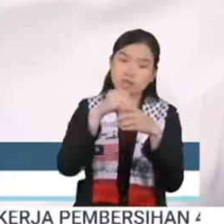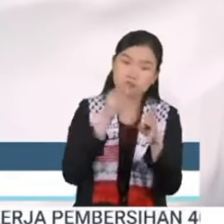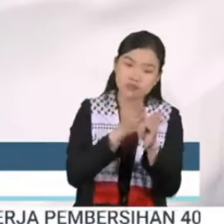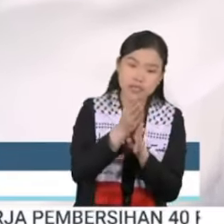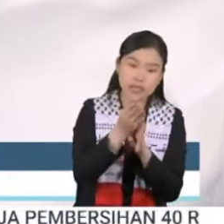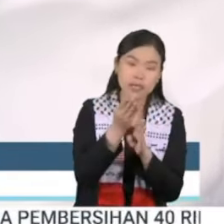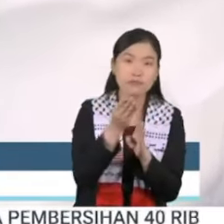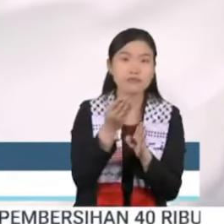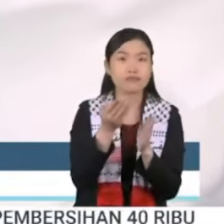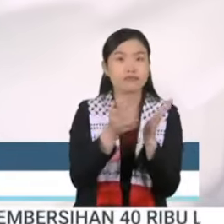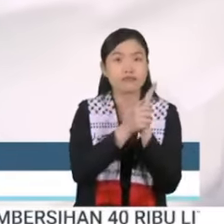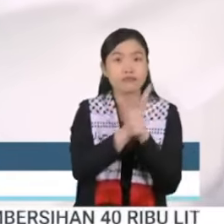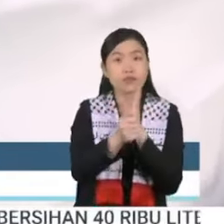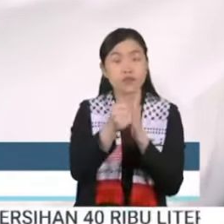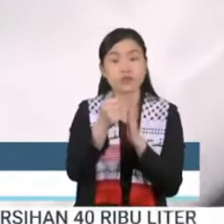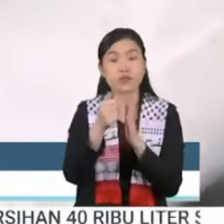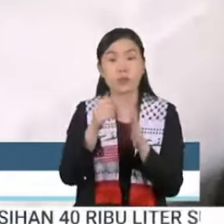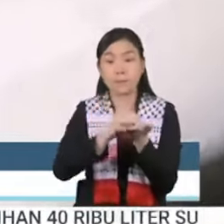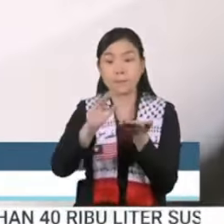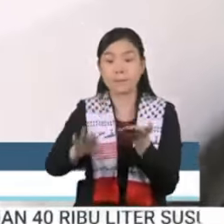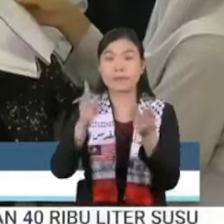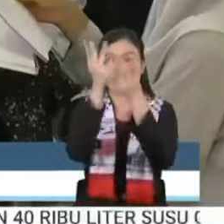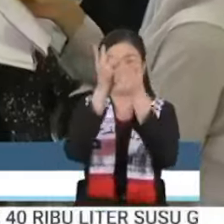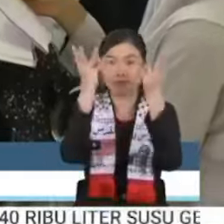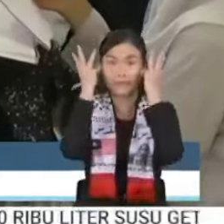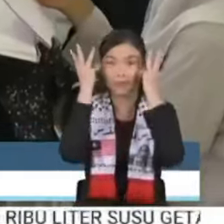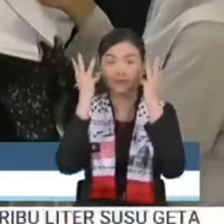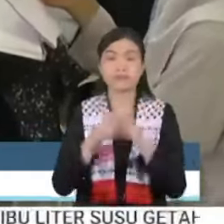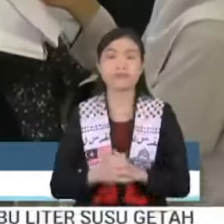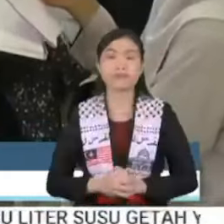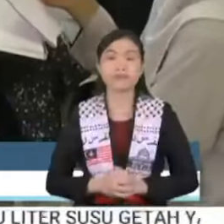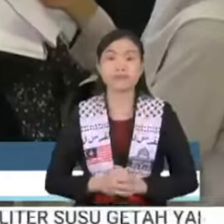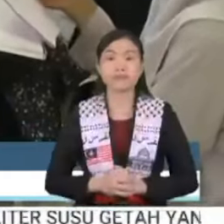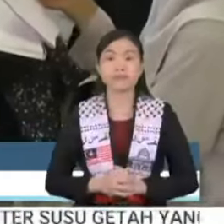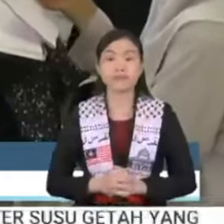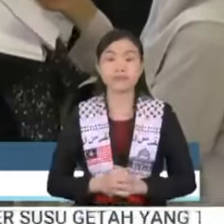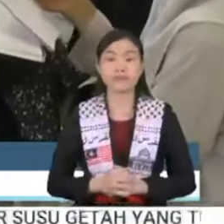kemahiran kepada pelajar orang asli.